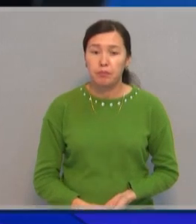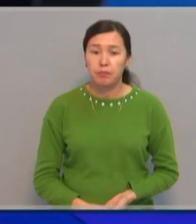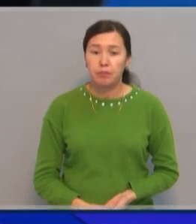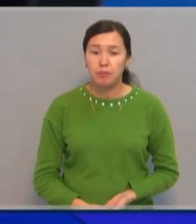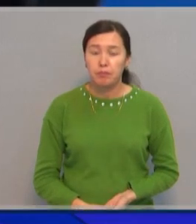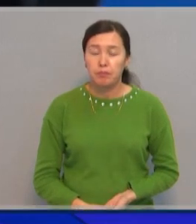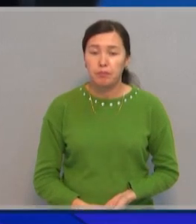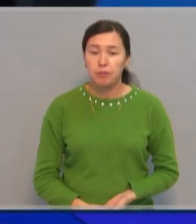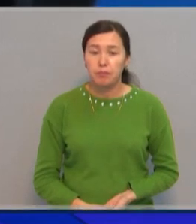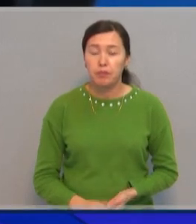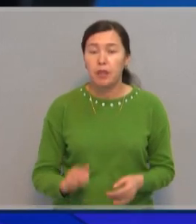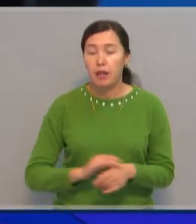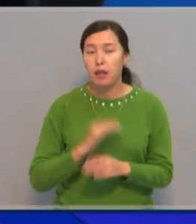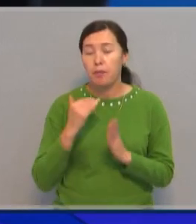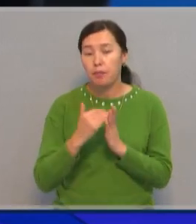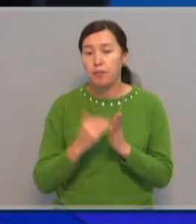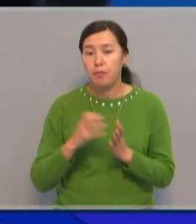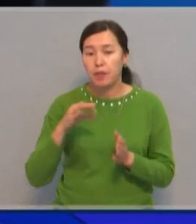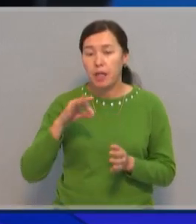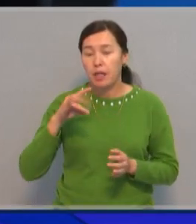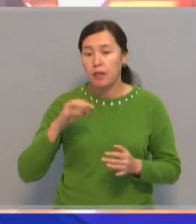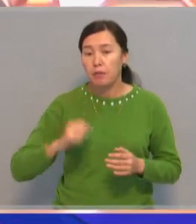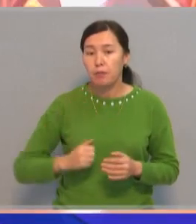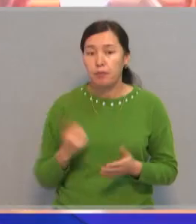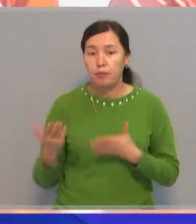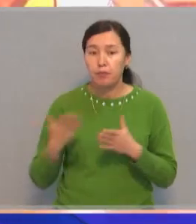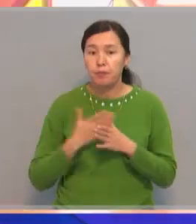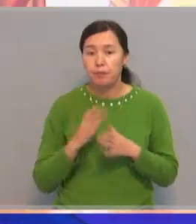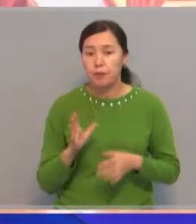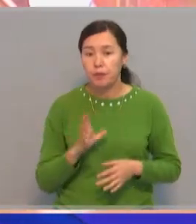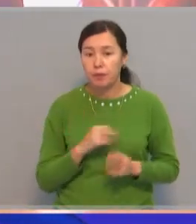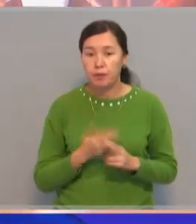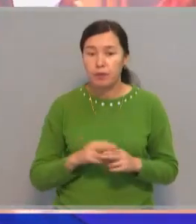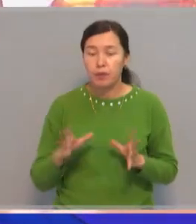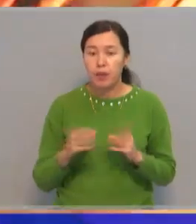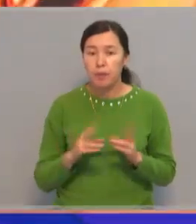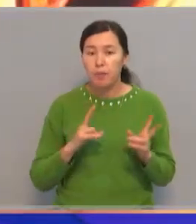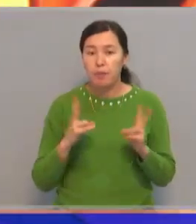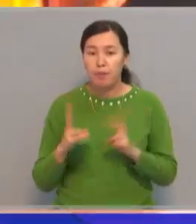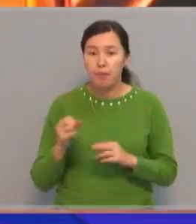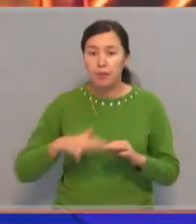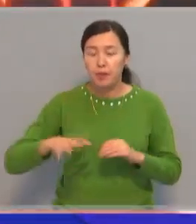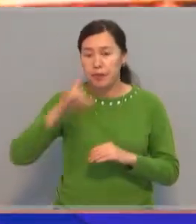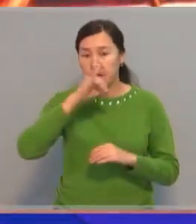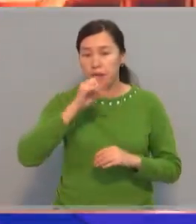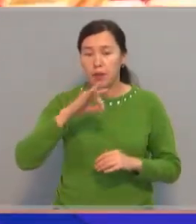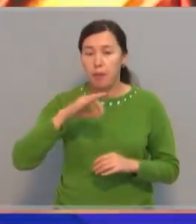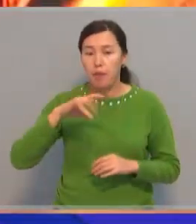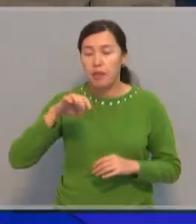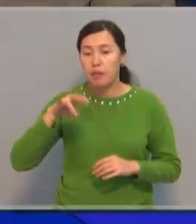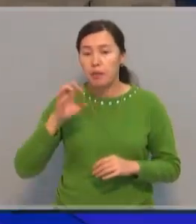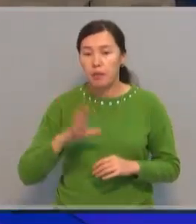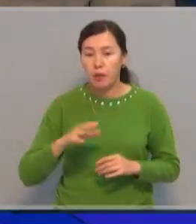жатыр. Бұл қайырымдылық концертке Салих Қалиевтің достары да қолдау көрсетіп отыр. Жұптасып билеуден Азия чемпионы Ермек